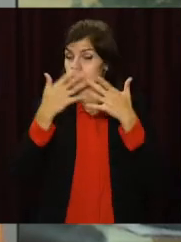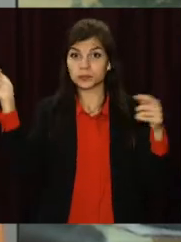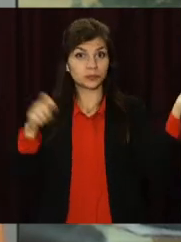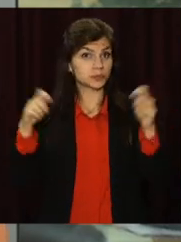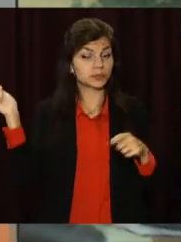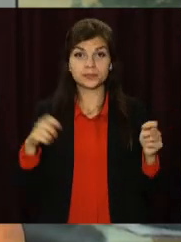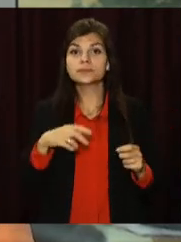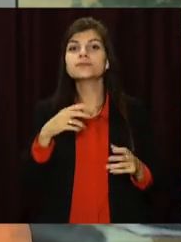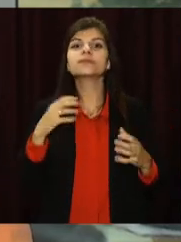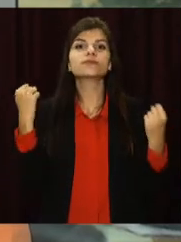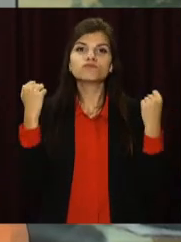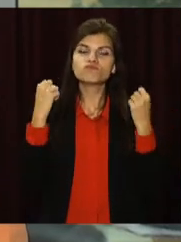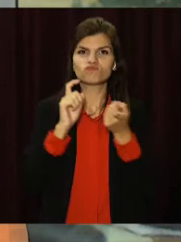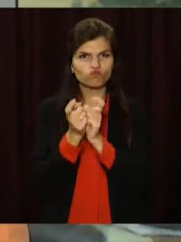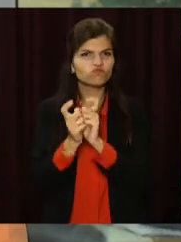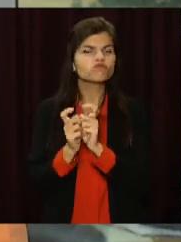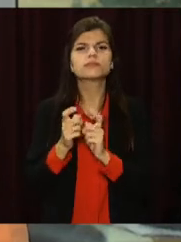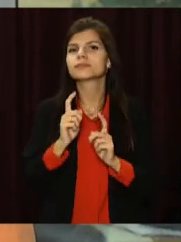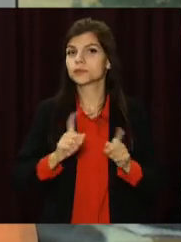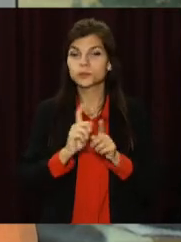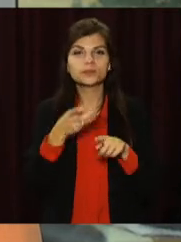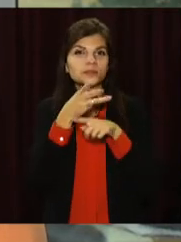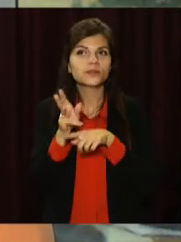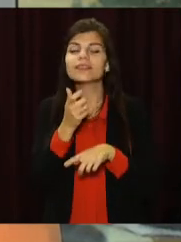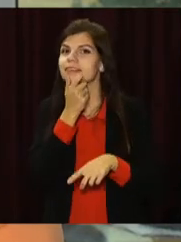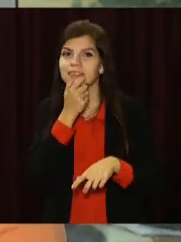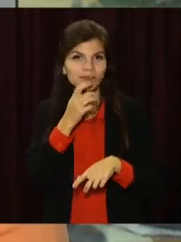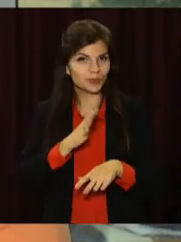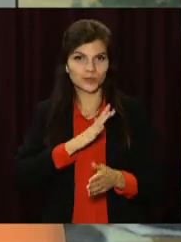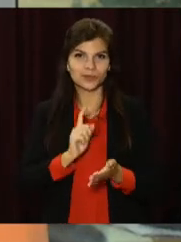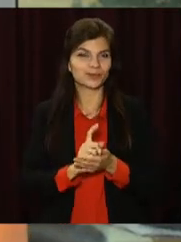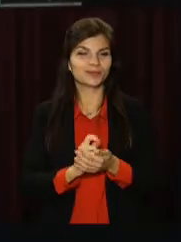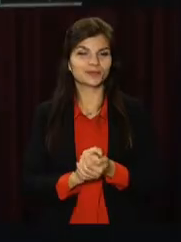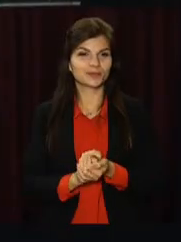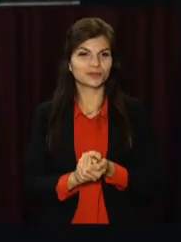бої, враження спортсменів та організаторів Олександр Тущенко розкаже.